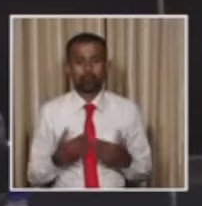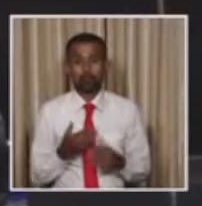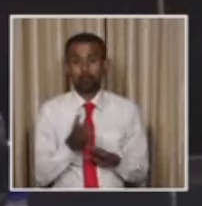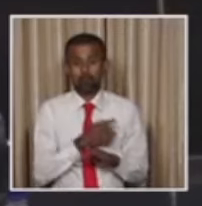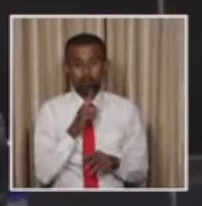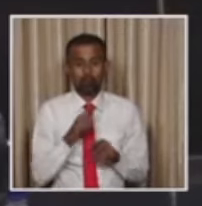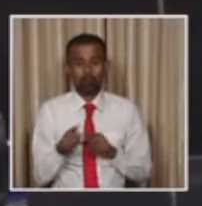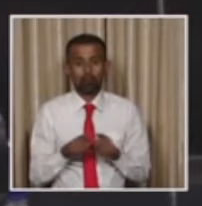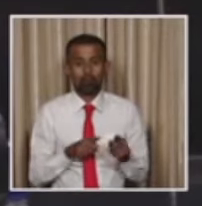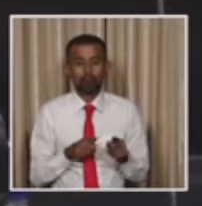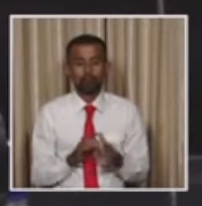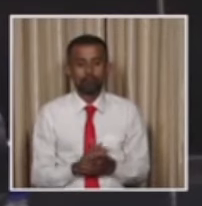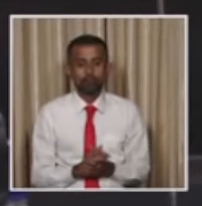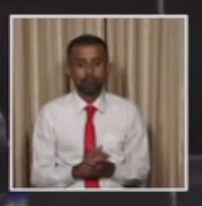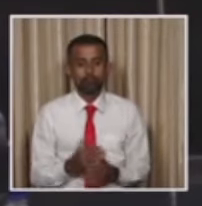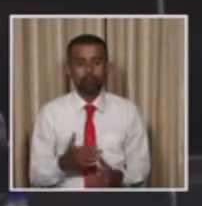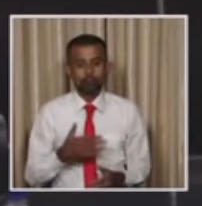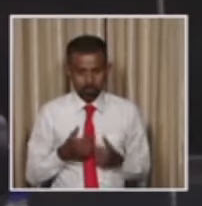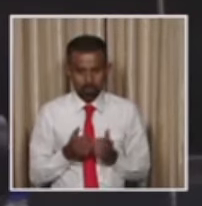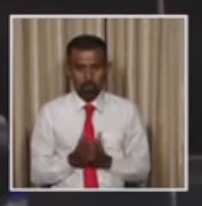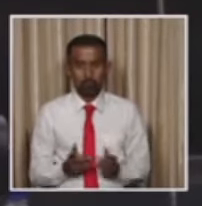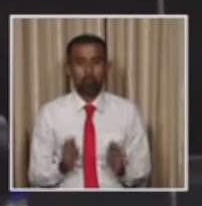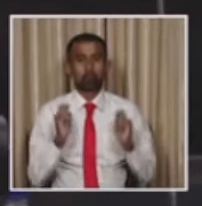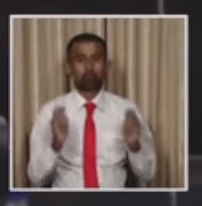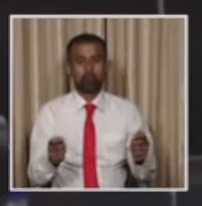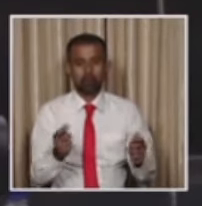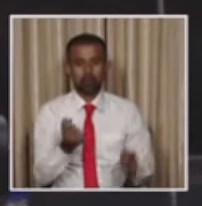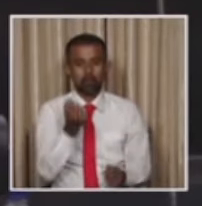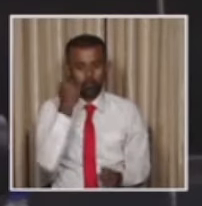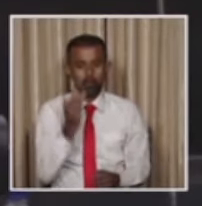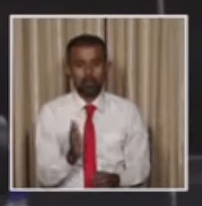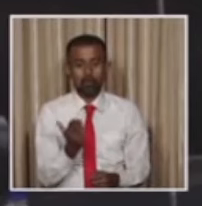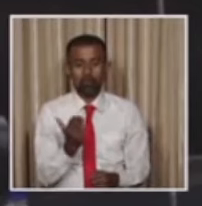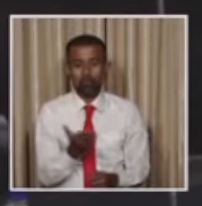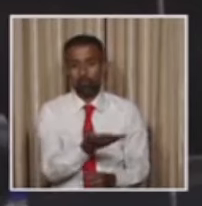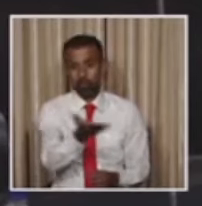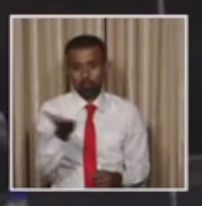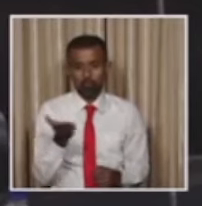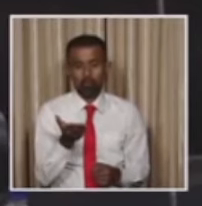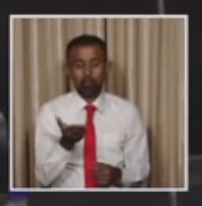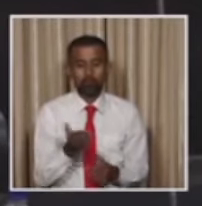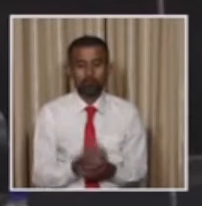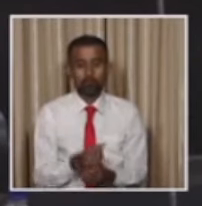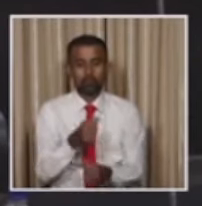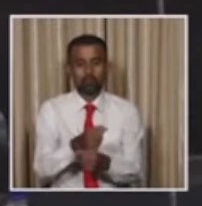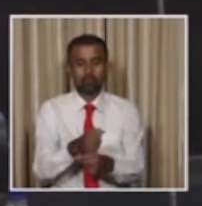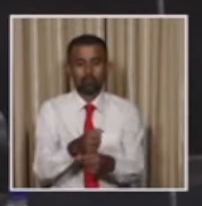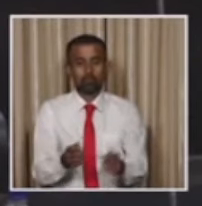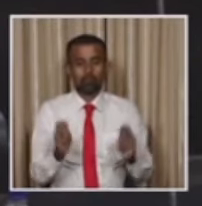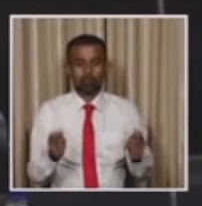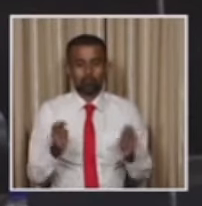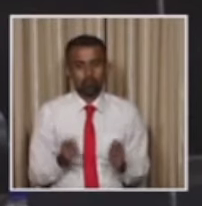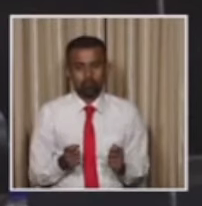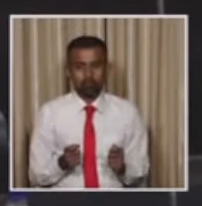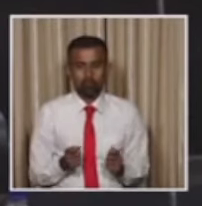කලින් කිව්වා වාගේ අපිම ඉදිරිපත් කරපු යෝජනාවක් නිසා ඔබලා ඒක ආණ්ඩුව හැටියට ගෙනලා තියෙනවා.